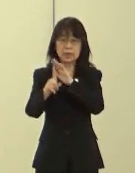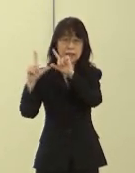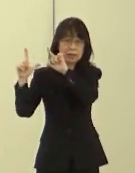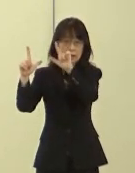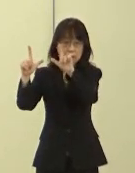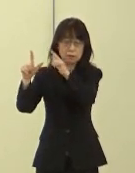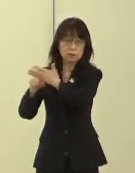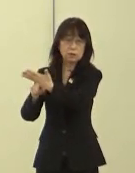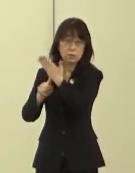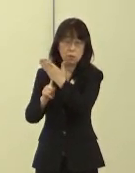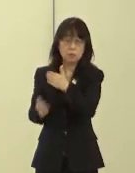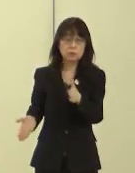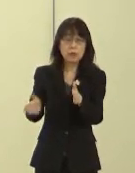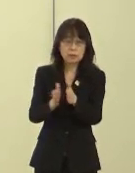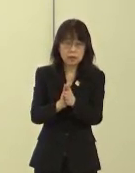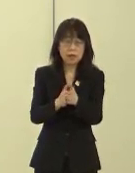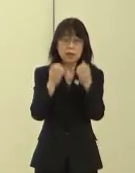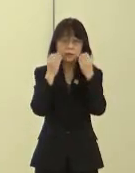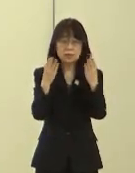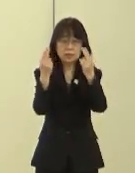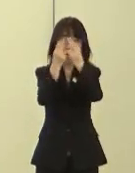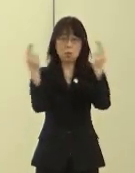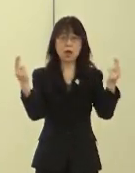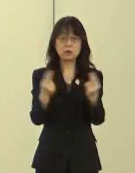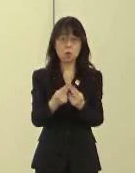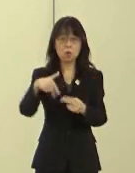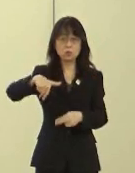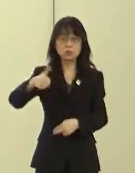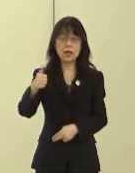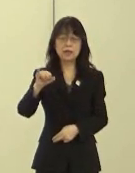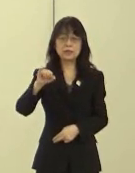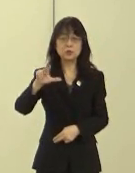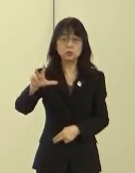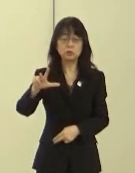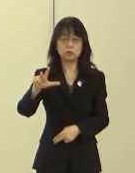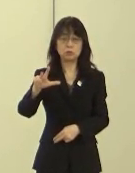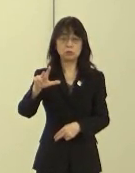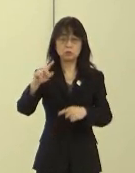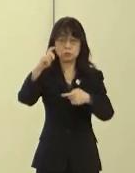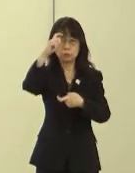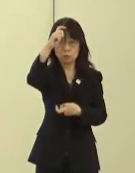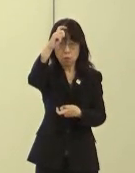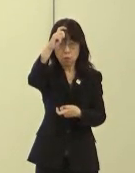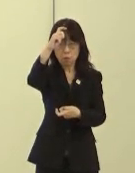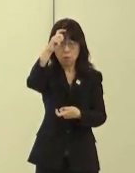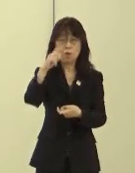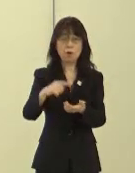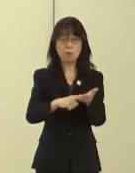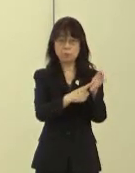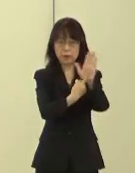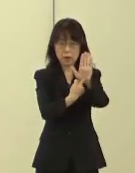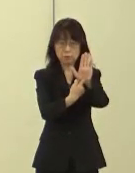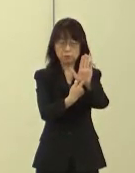、新北海道スタイルの実践PR についてもご協力をお願いを申し上げます